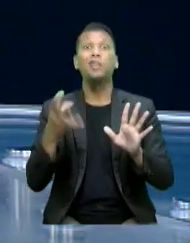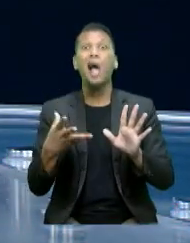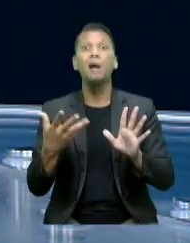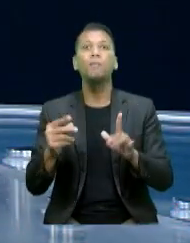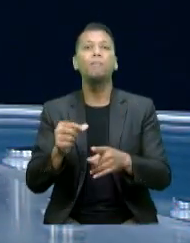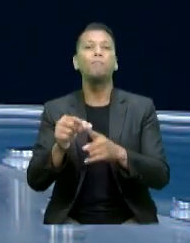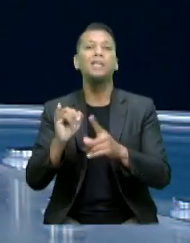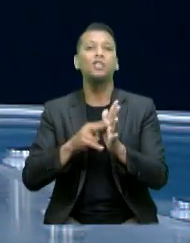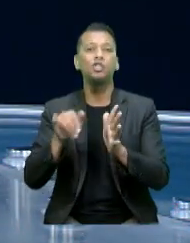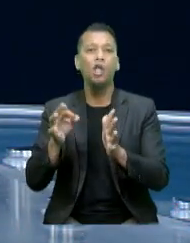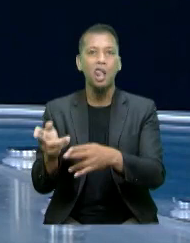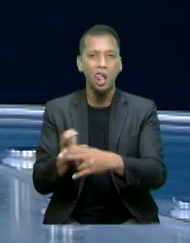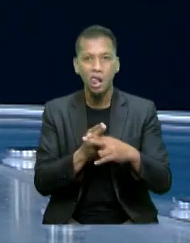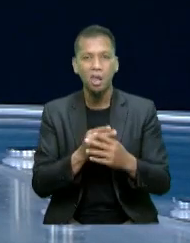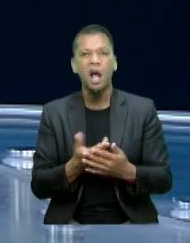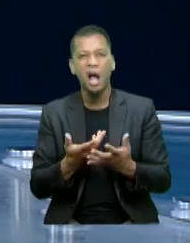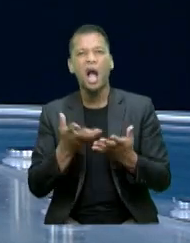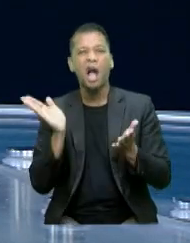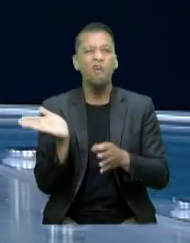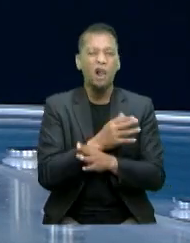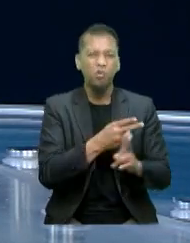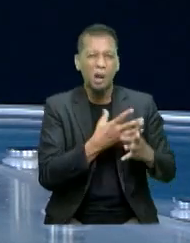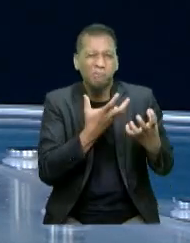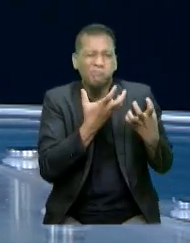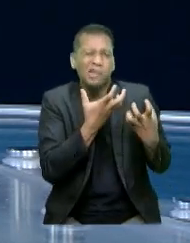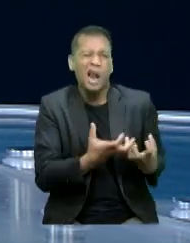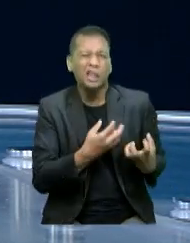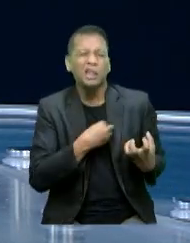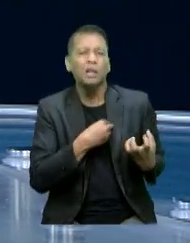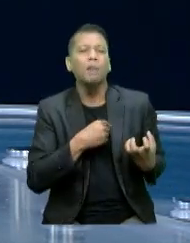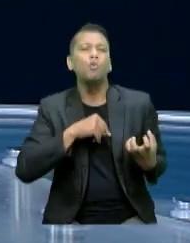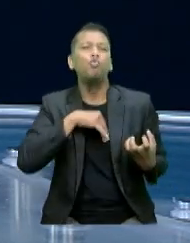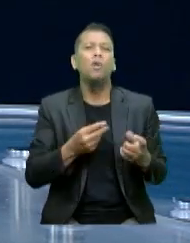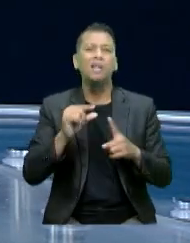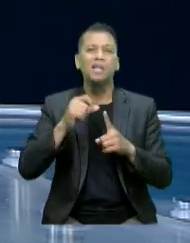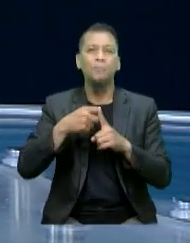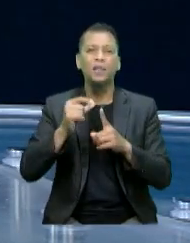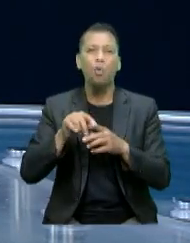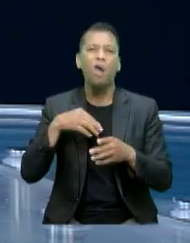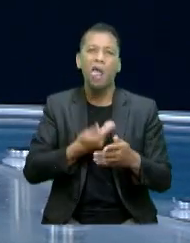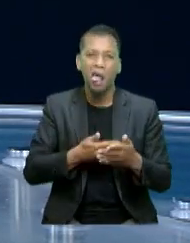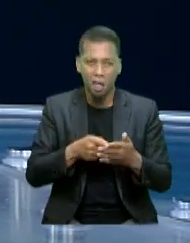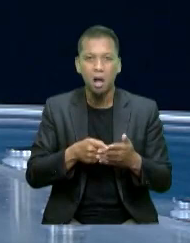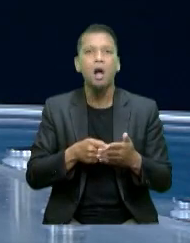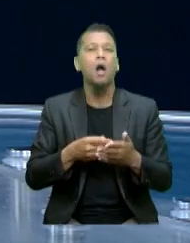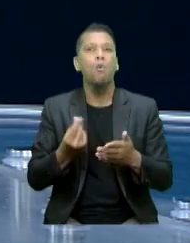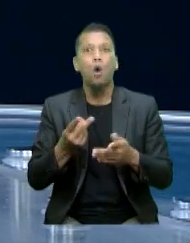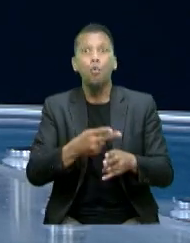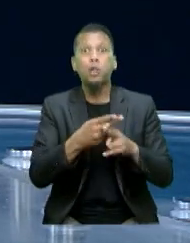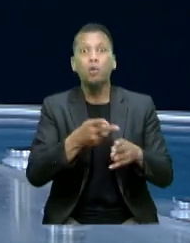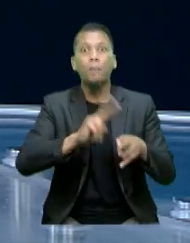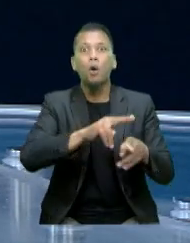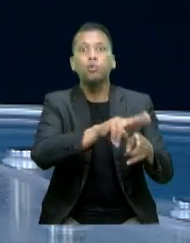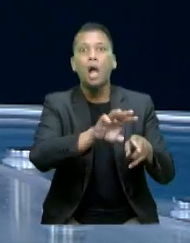pinjaman online. Pangkal jerat utang berawal dari pelaku yang merugi saat berinvestasi kripto. Pelaku juga mengaku iri kepada korban yang kerap